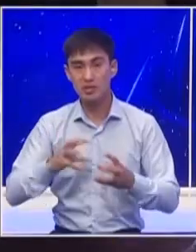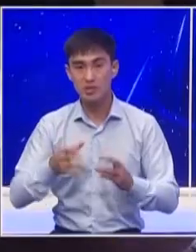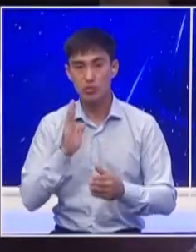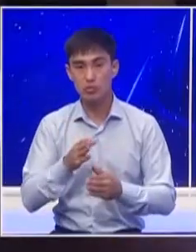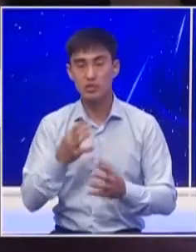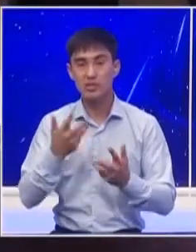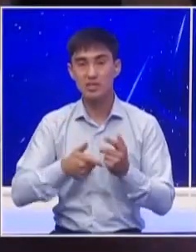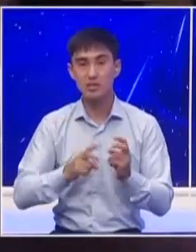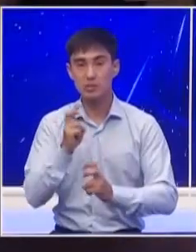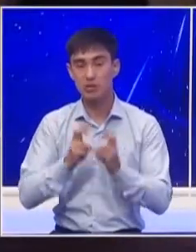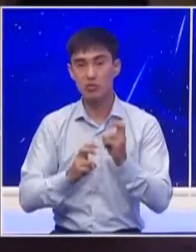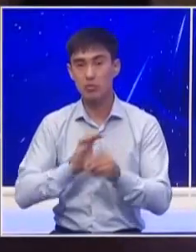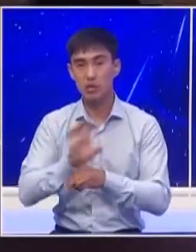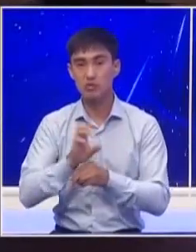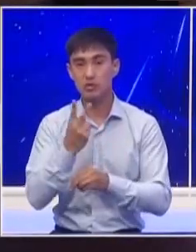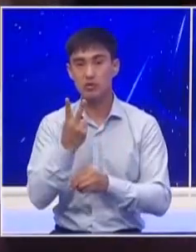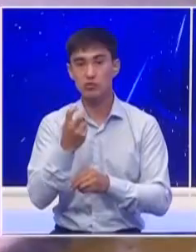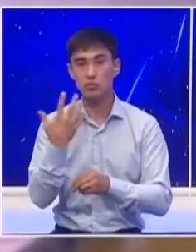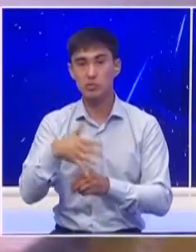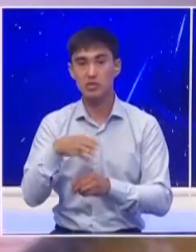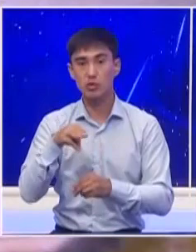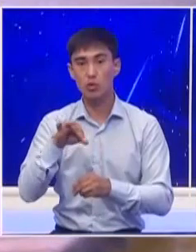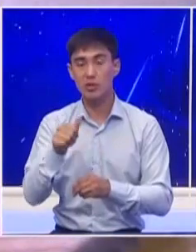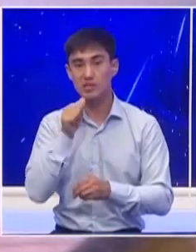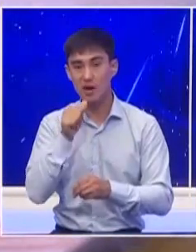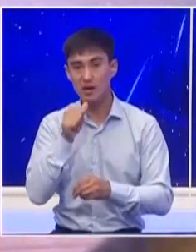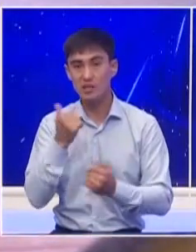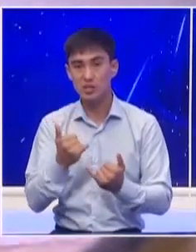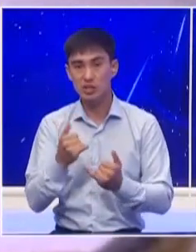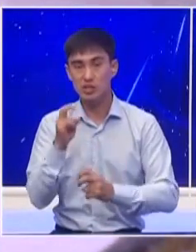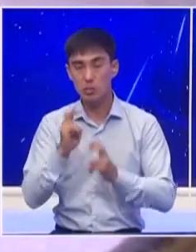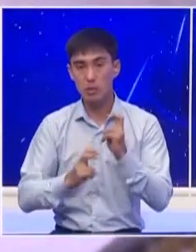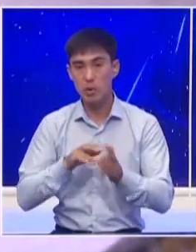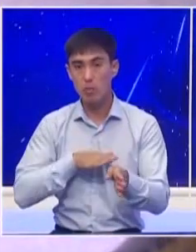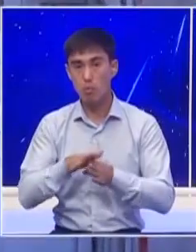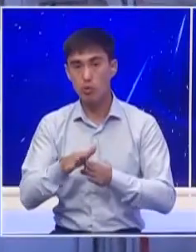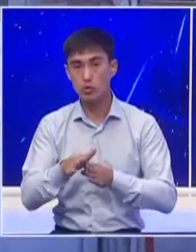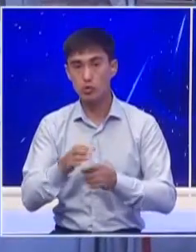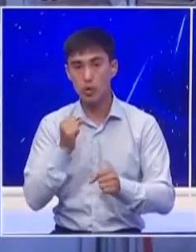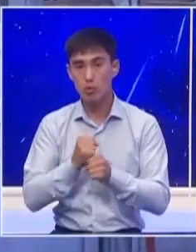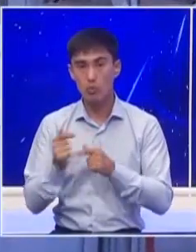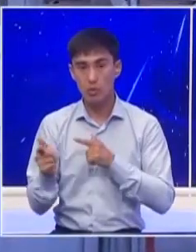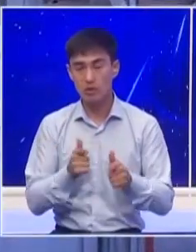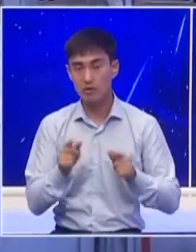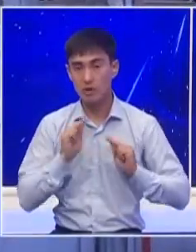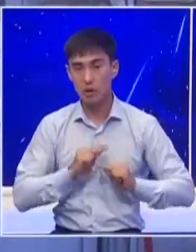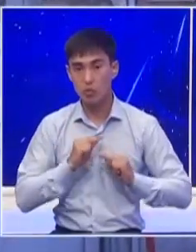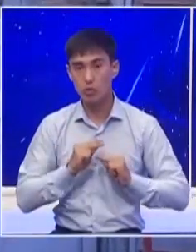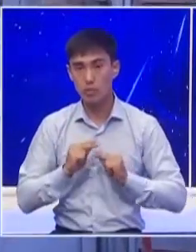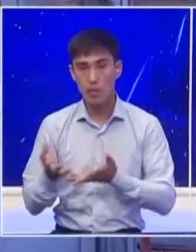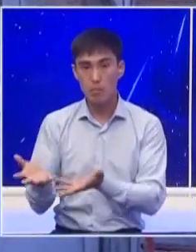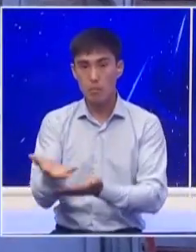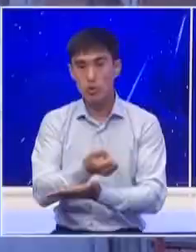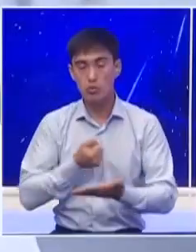год завод производит около 250 тысяч тонн сахара. Сейчас на предприятии полным ходом идут подготовительные работы к приему